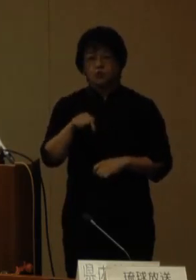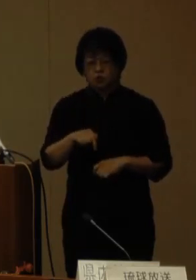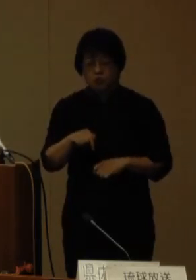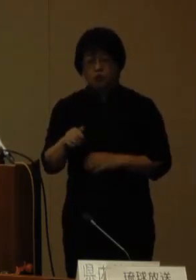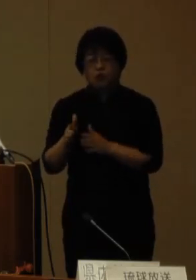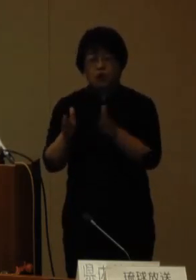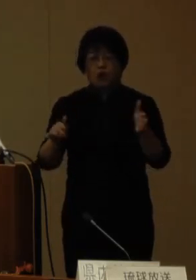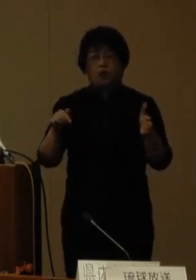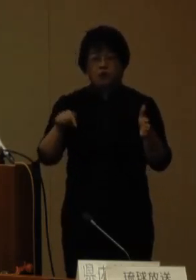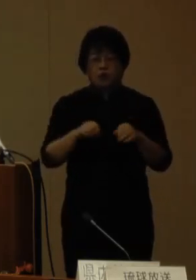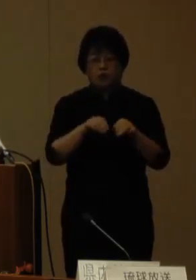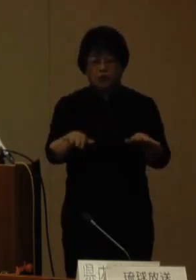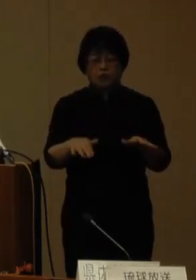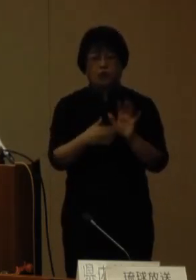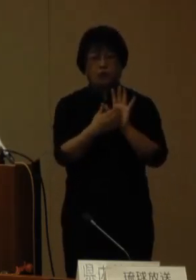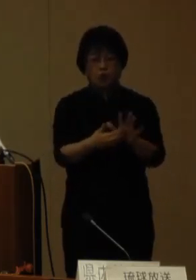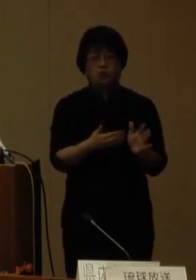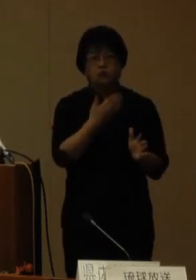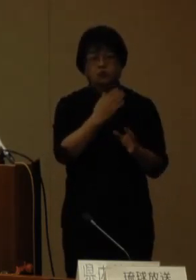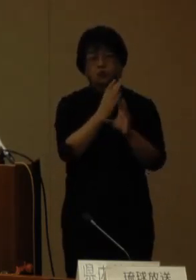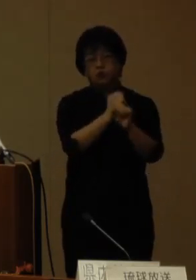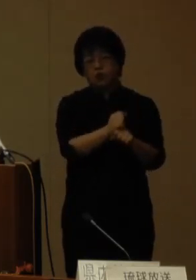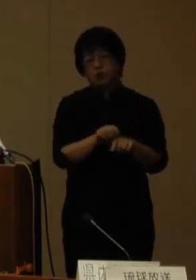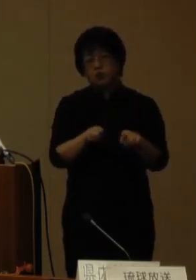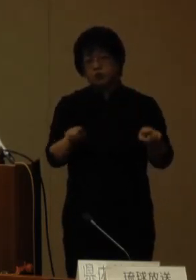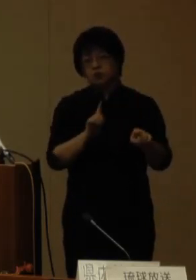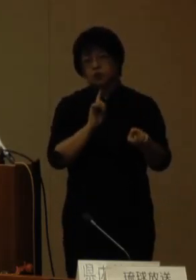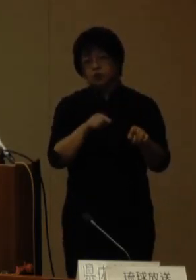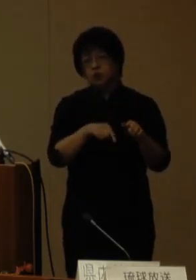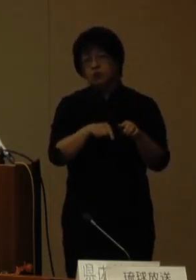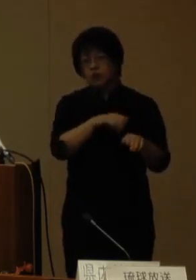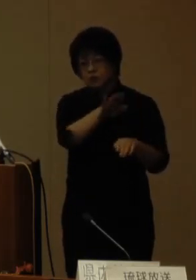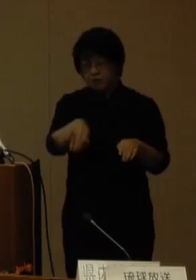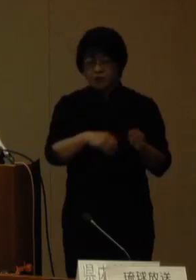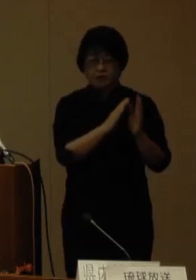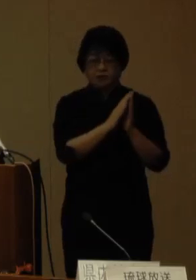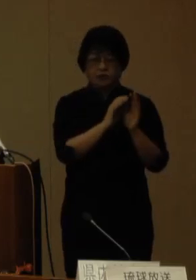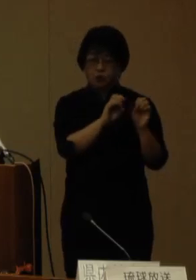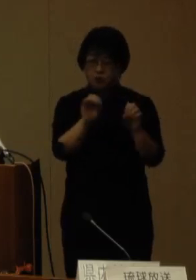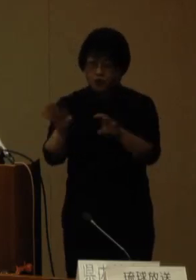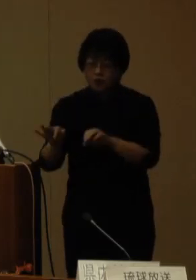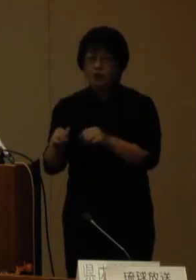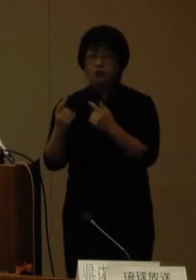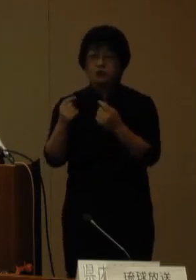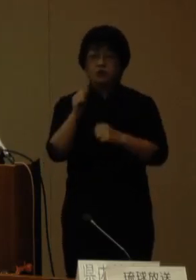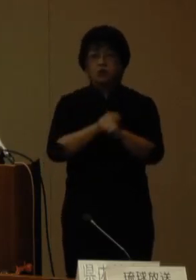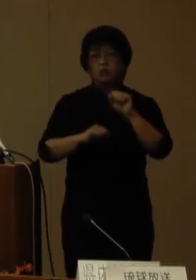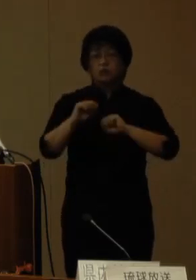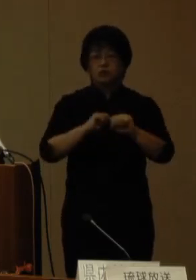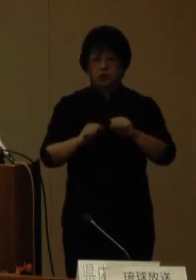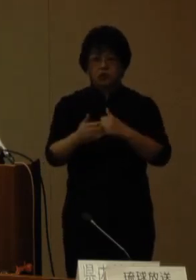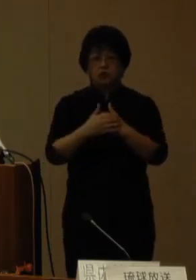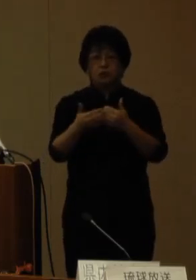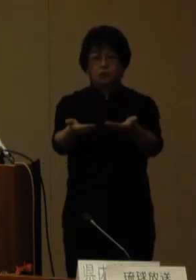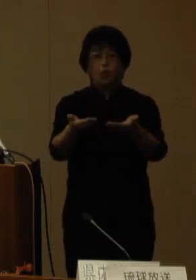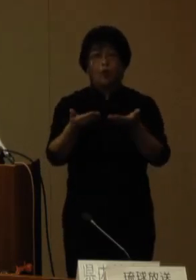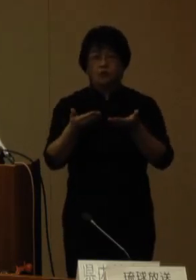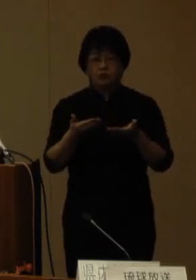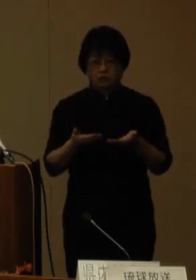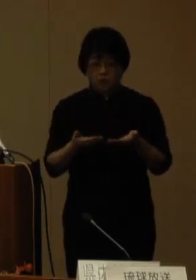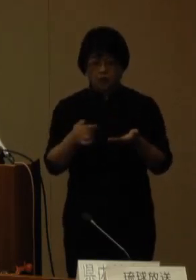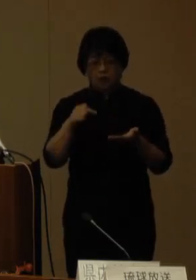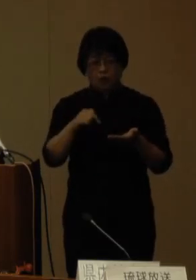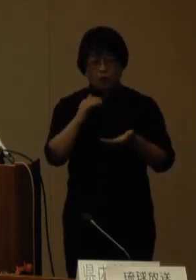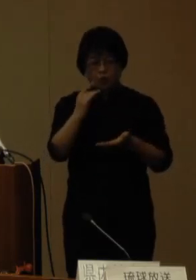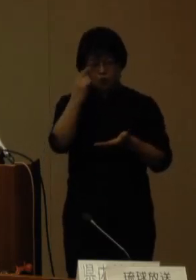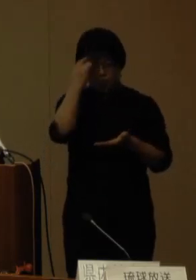延防止重点措置として皆さんに呼びかけ、しっかりその取り組んで、いただいていた